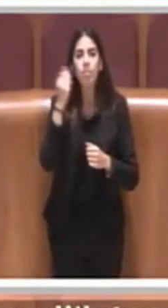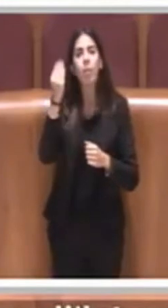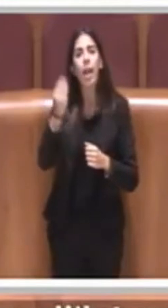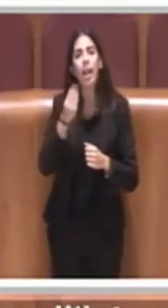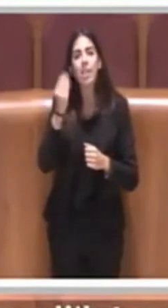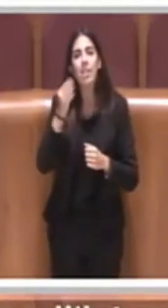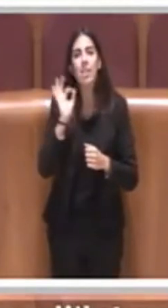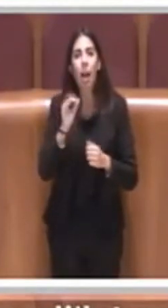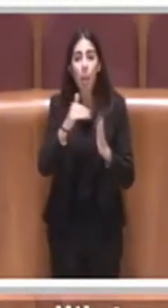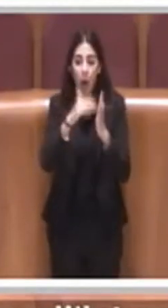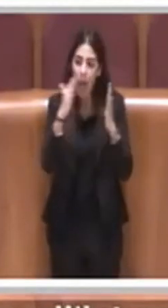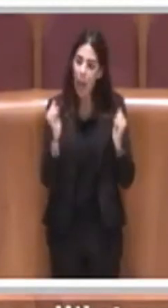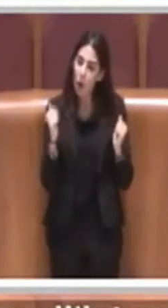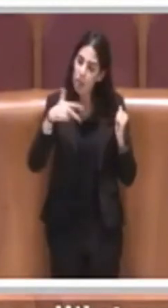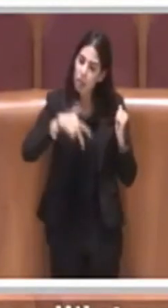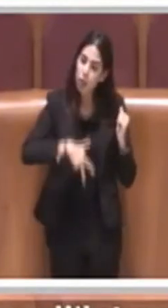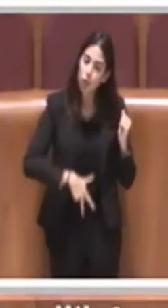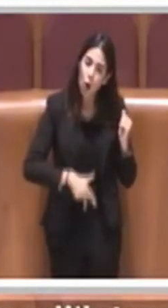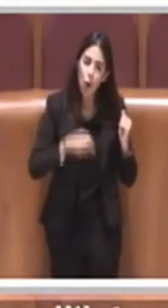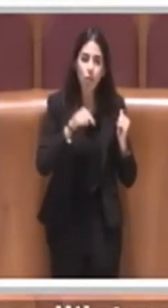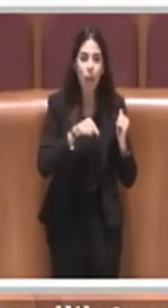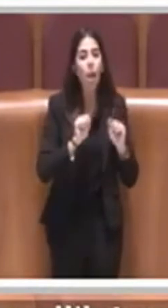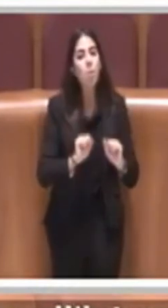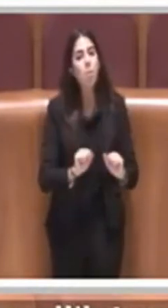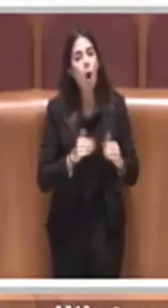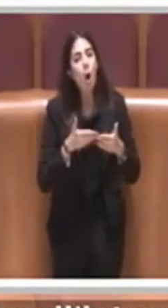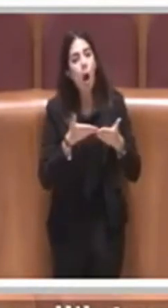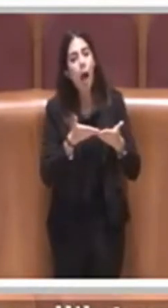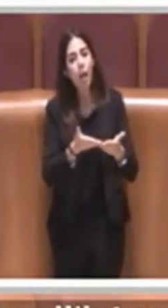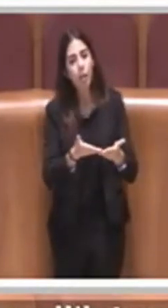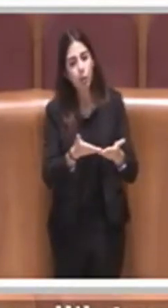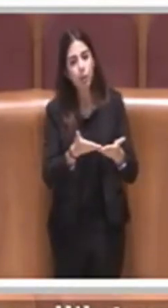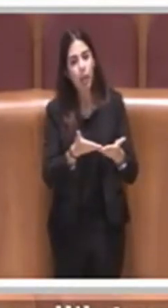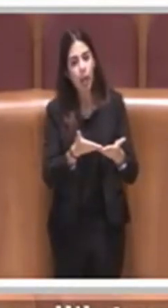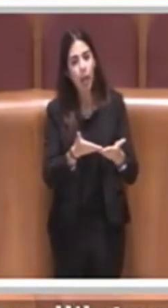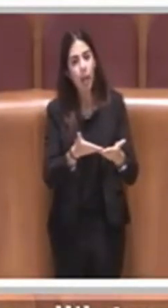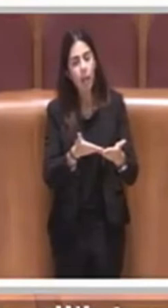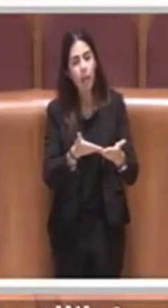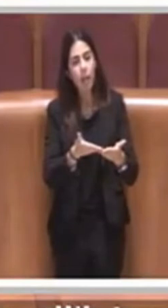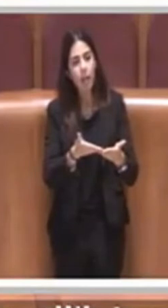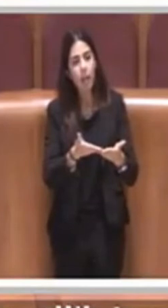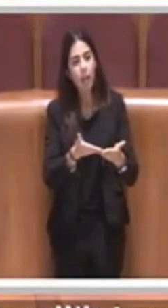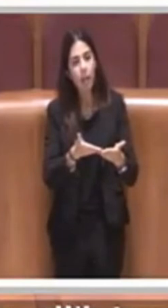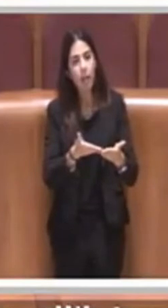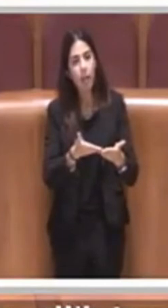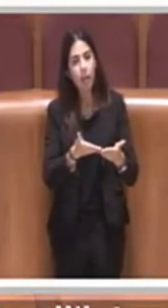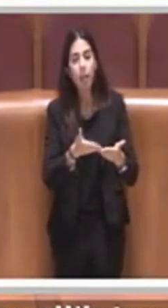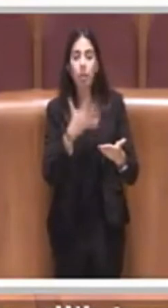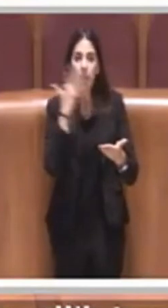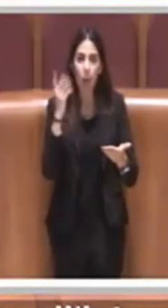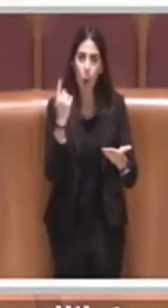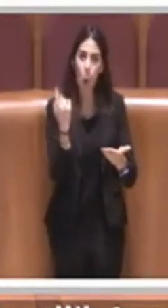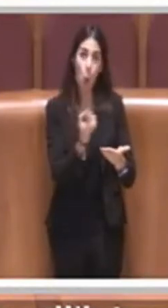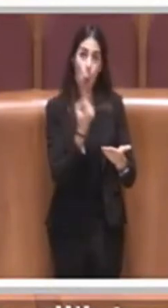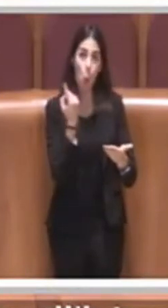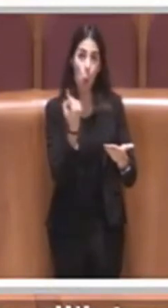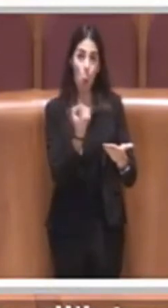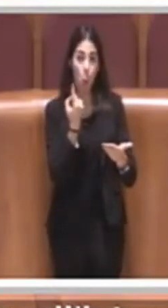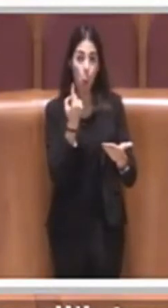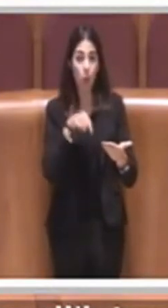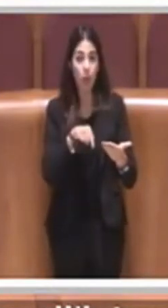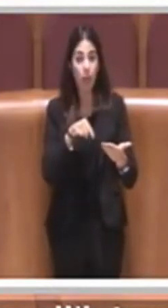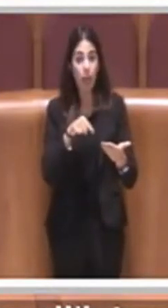misura che può aiutare, quindi sicuramente non è l'unica misura che questa